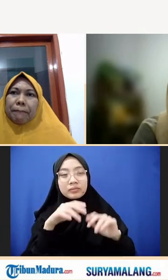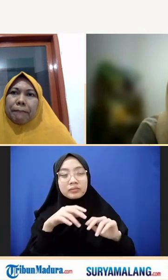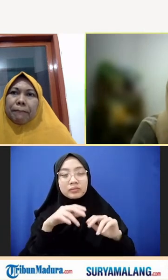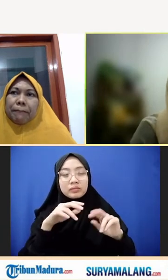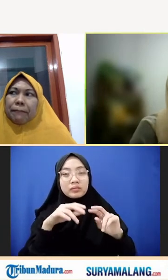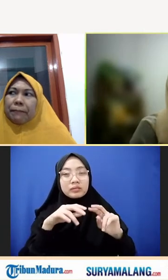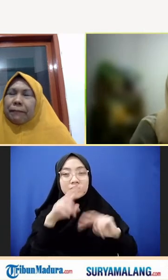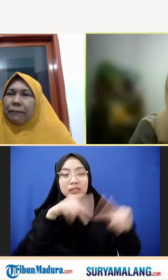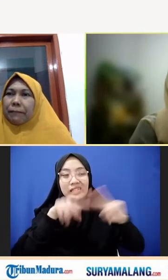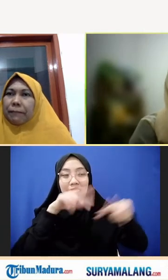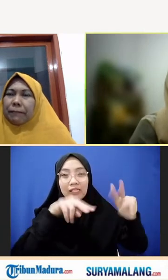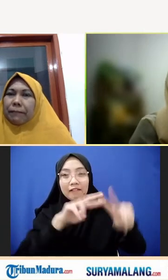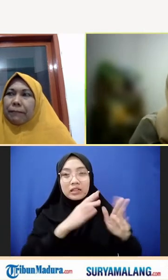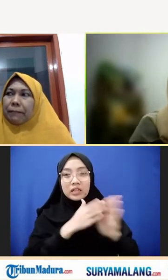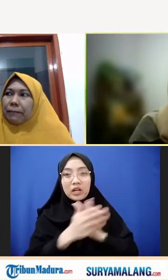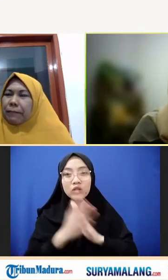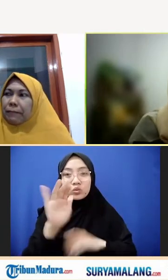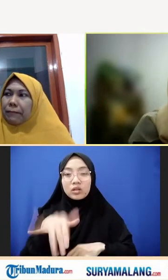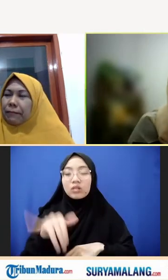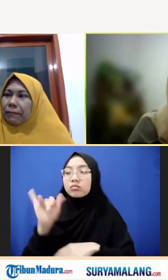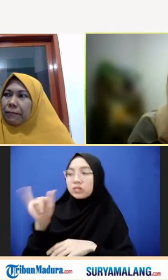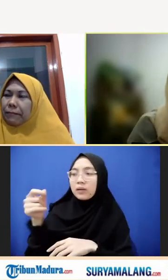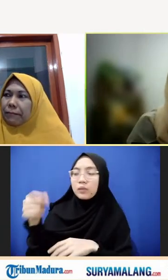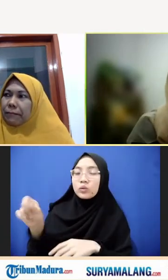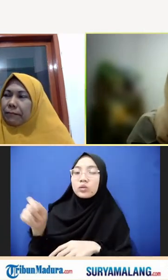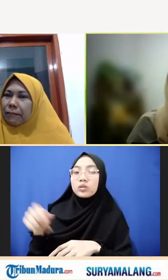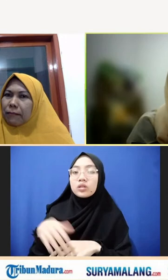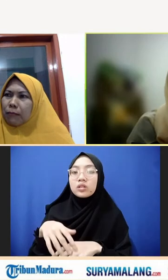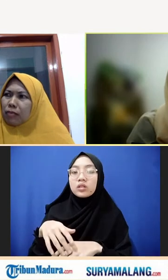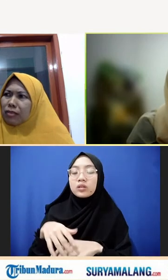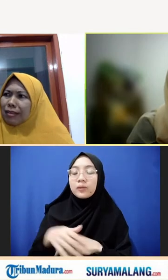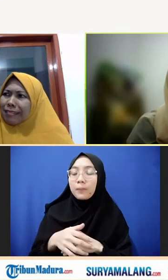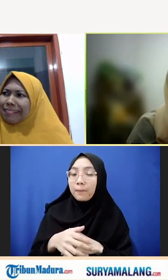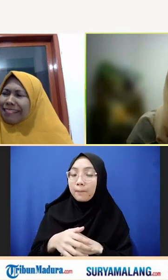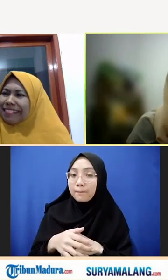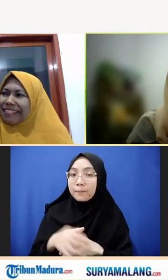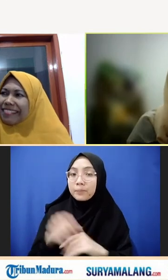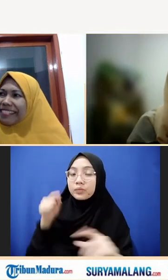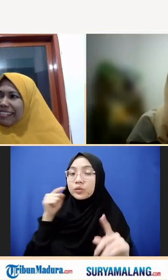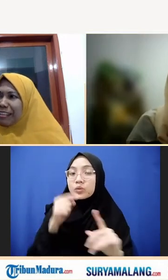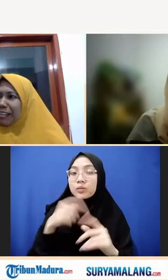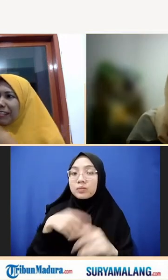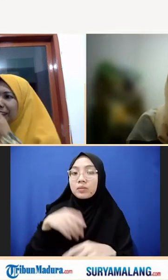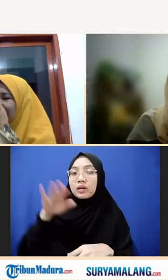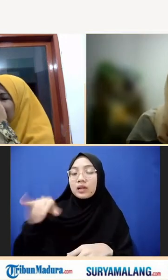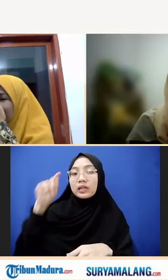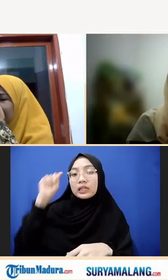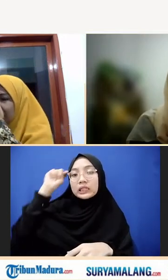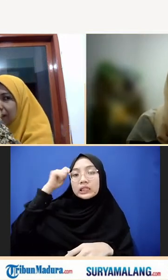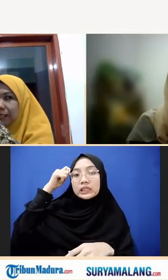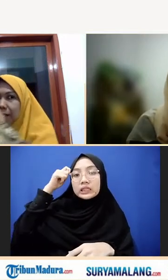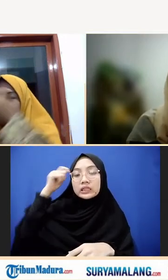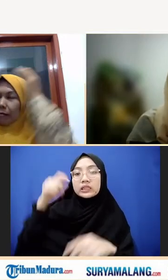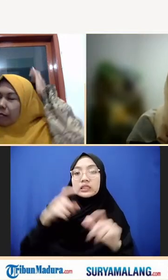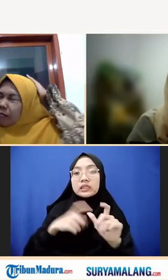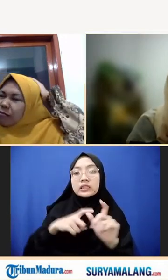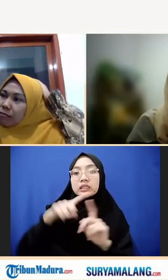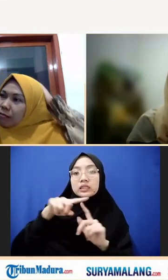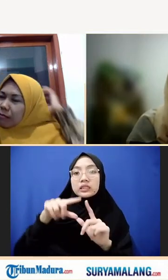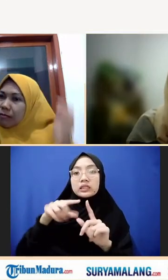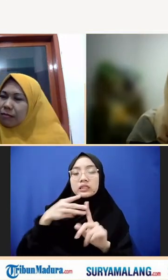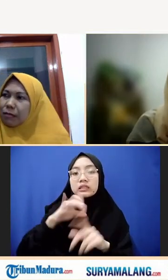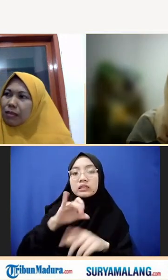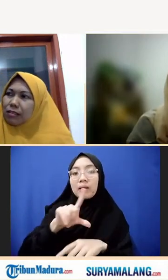ya? Iya. Supaya terus, dia, minta supaya, dia untuk, supaya dia ingat. Dia oh, untuk bisa bilang nanti tahapannya seperti apa,